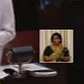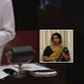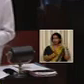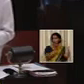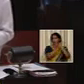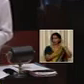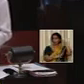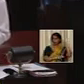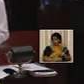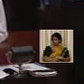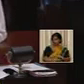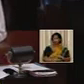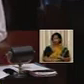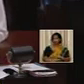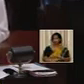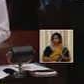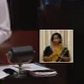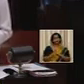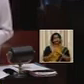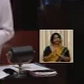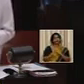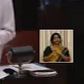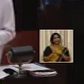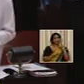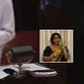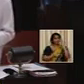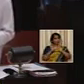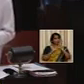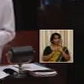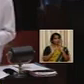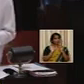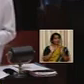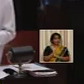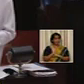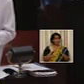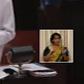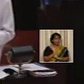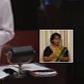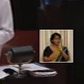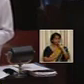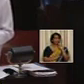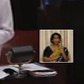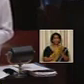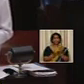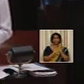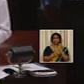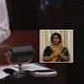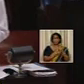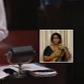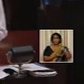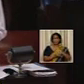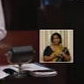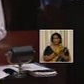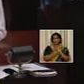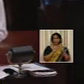කරලා නැනෝ නයිට්‍රජන් දියර පොහොර ලීටර් ලක්ෂ 21ක් ඉන්දියාවේ ගුජරාත් ප්‍රාන්තයේ ඉන්දිය ගොවි